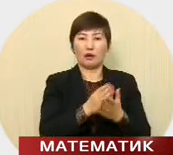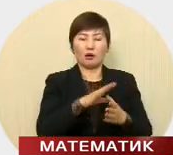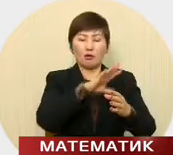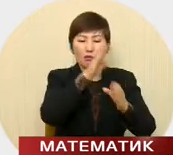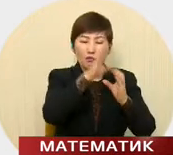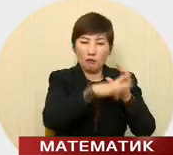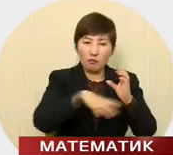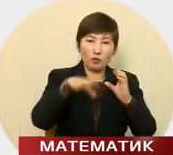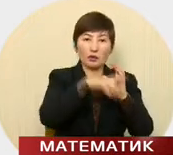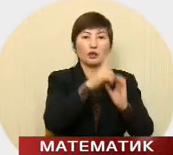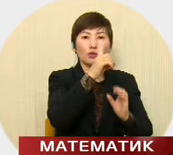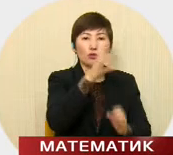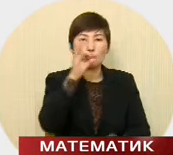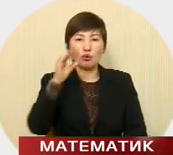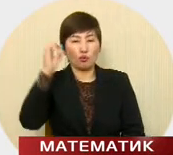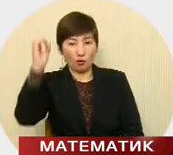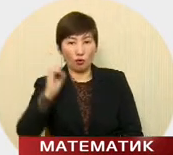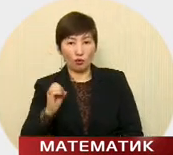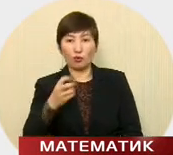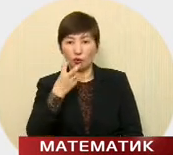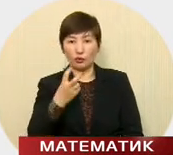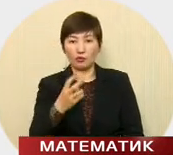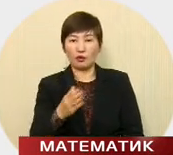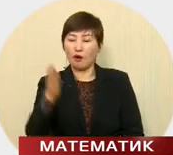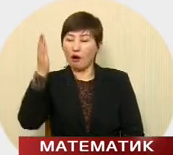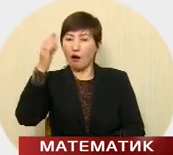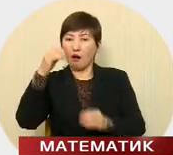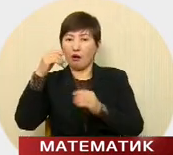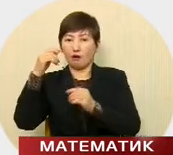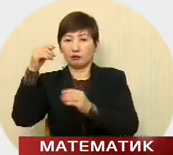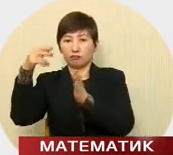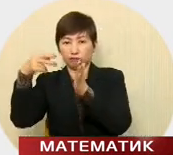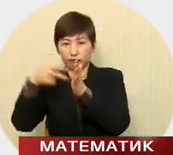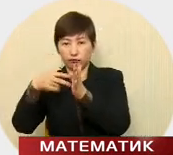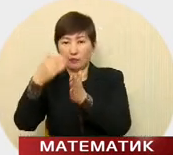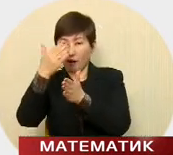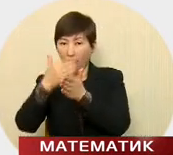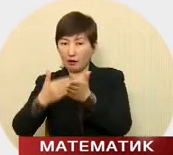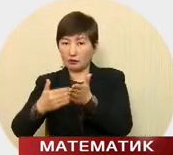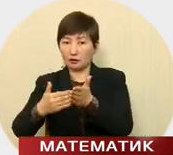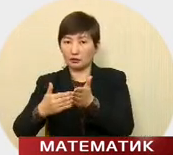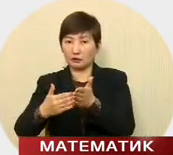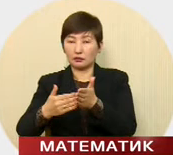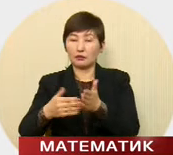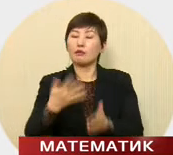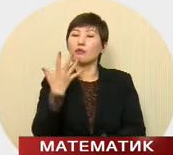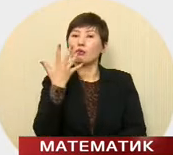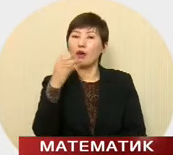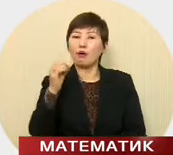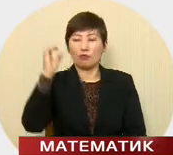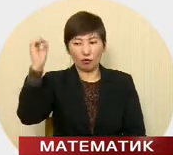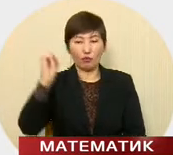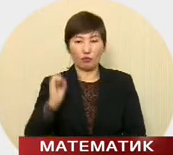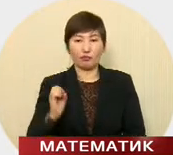гэж үзэх юм бол түүний хагас нь буюу сагсан бөмбөгөөр хичээлдэг сурагчт маань нийт сурагчдын 50%